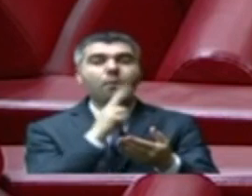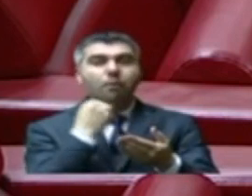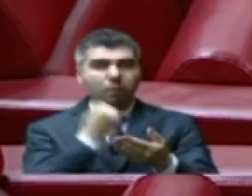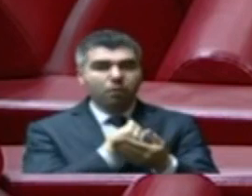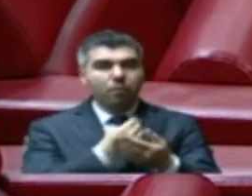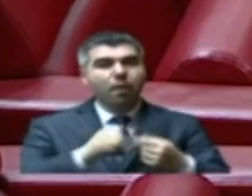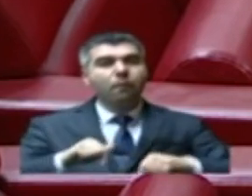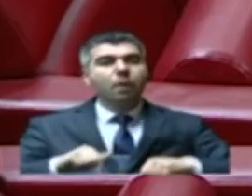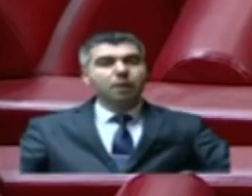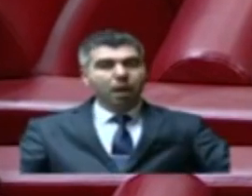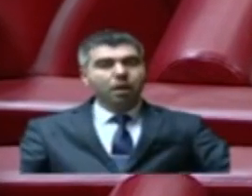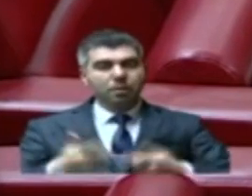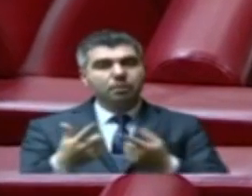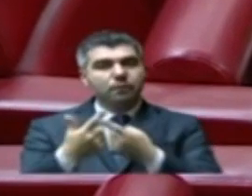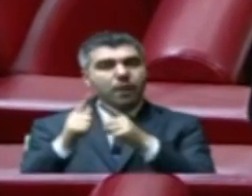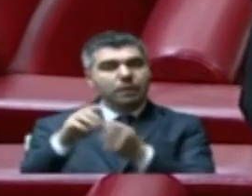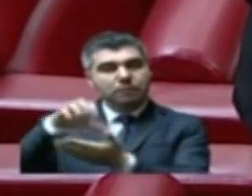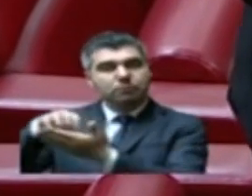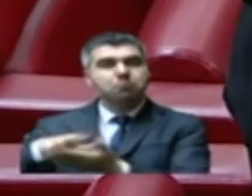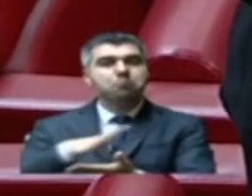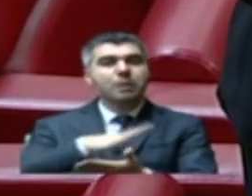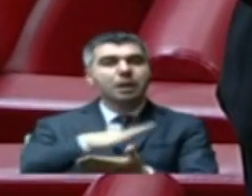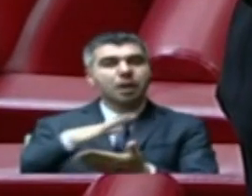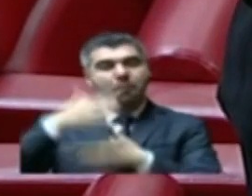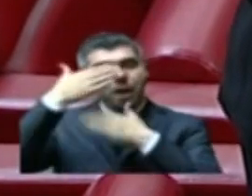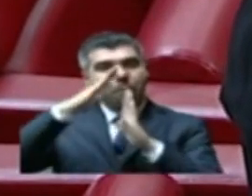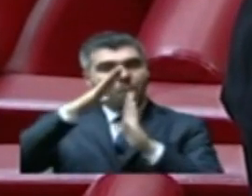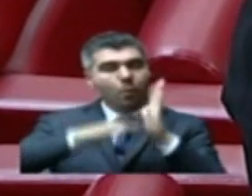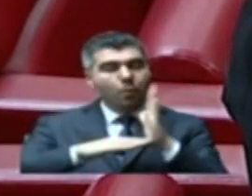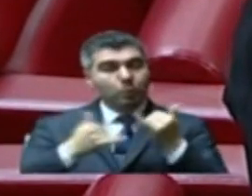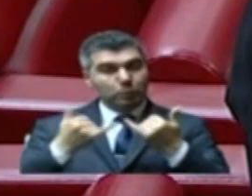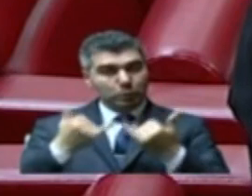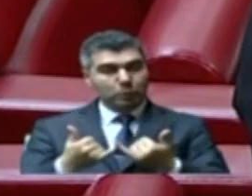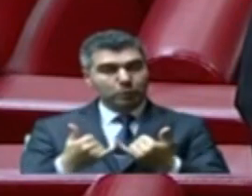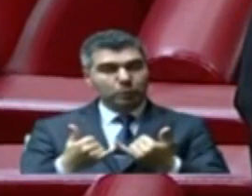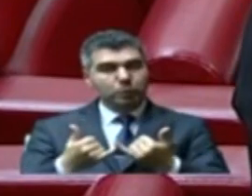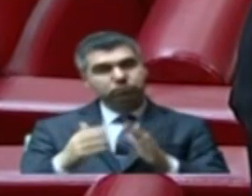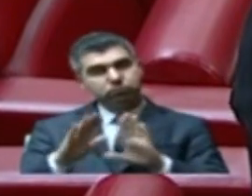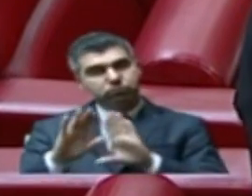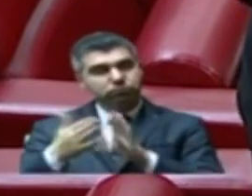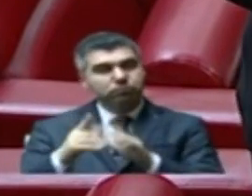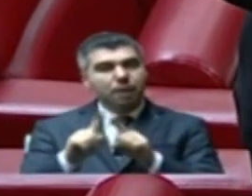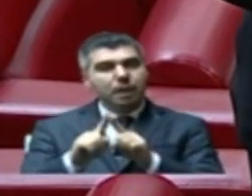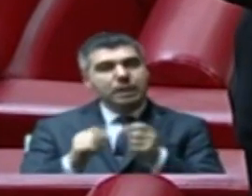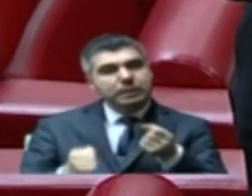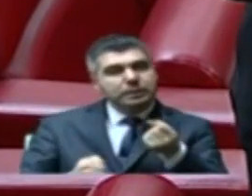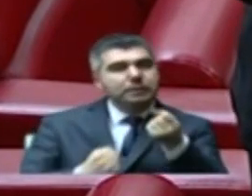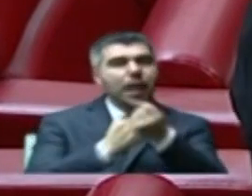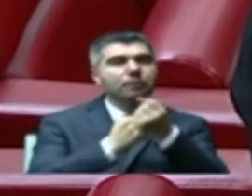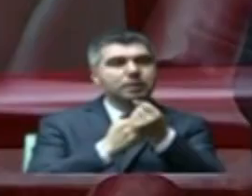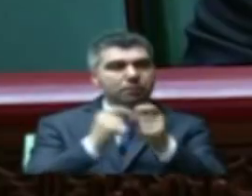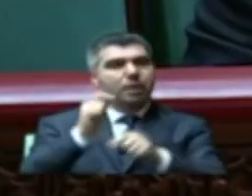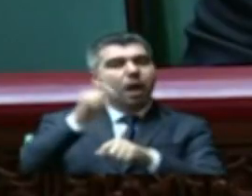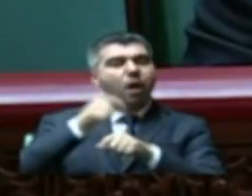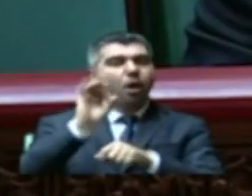العمومية في مختلف المدن، كنقولوا بأنه اليوم الحمد لله نحن نتحدث عن تنمية وتطوير القطاع ماشي إنقاذ